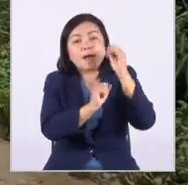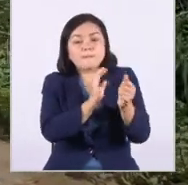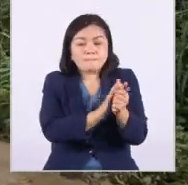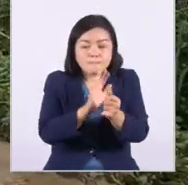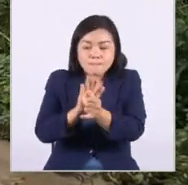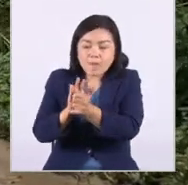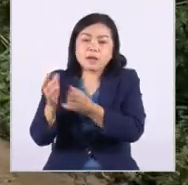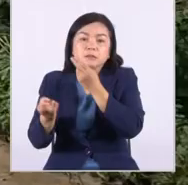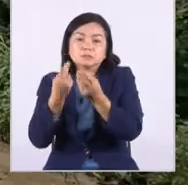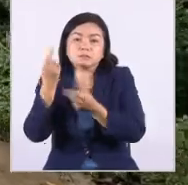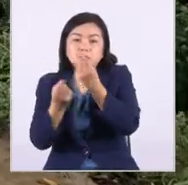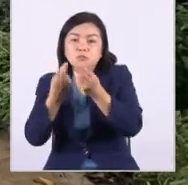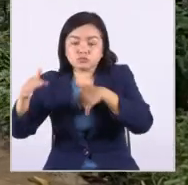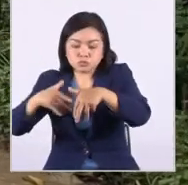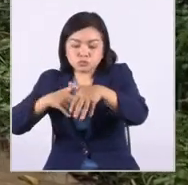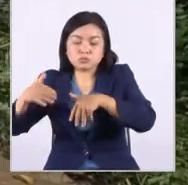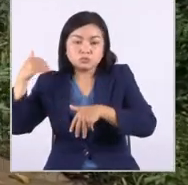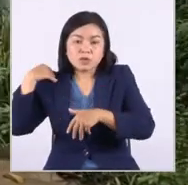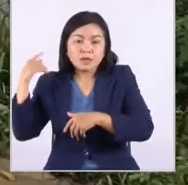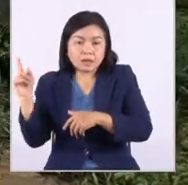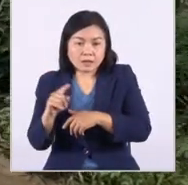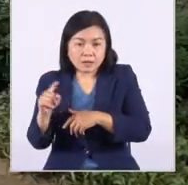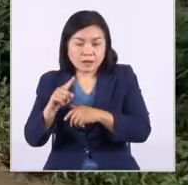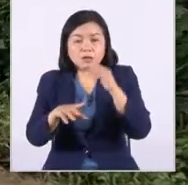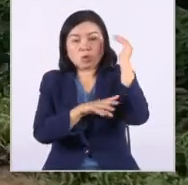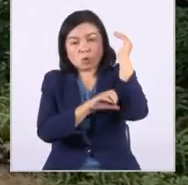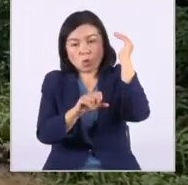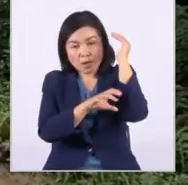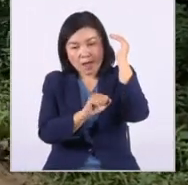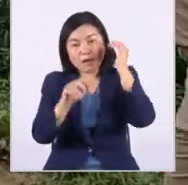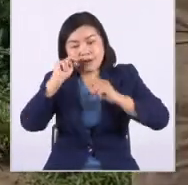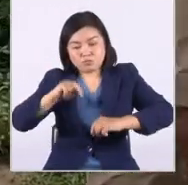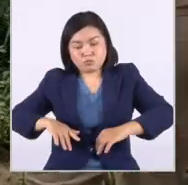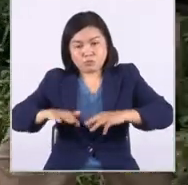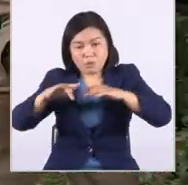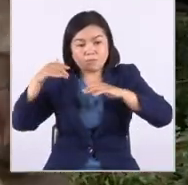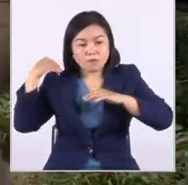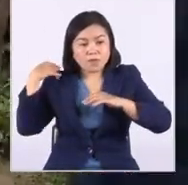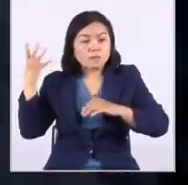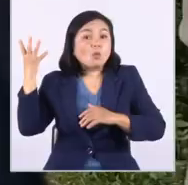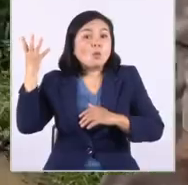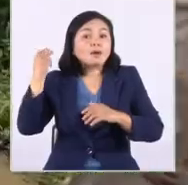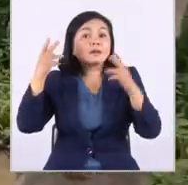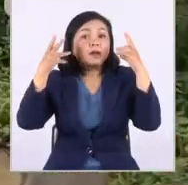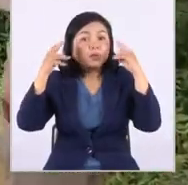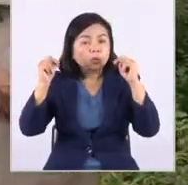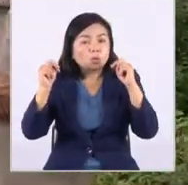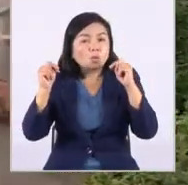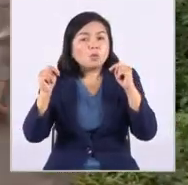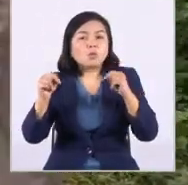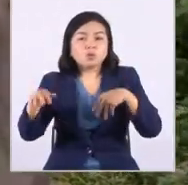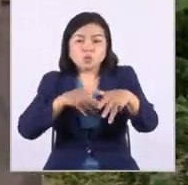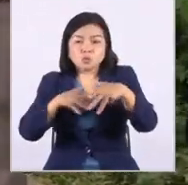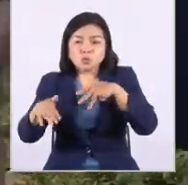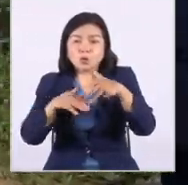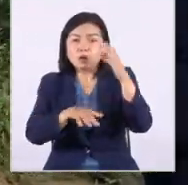ตรวจเยี่ยมนะครับพี่น้องประชาชนนะฮะ อยู่ที่สงขลาเนื่องจากว่าถูกน้ำท่วมแม่เมื่อวานนายกเนี่ยได้ใจของชาวสงขลาไปเล